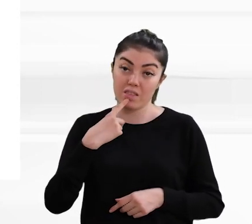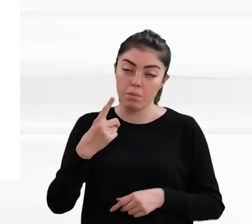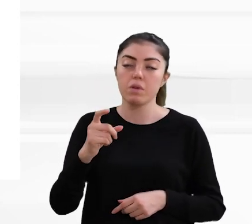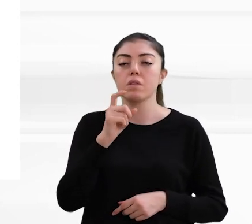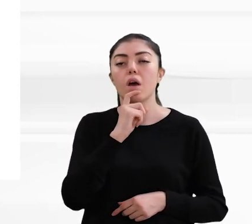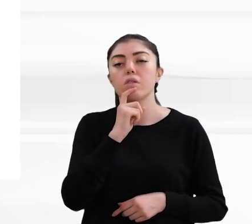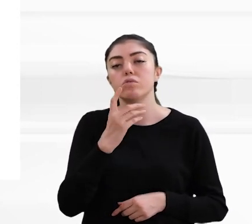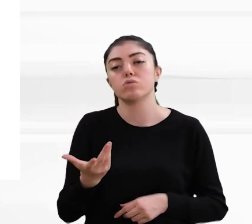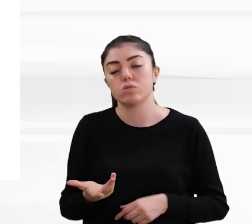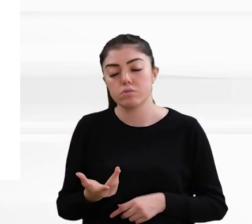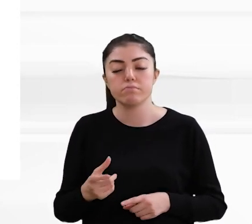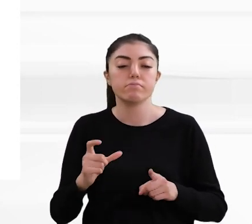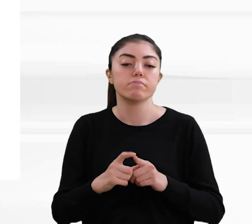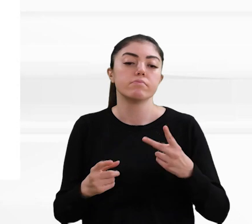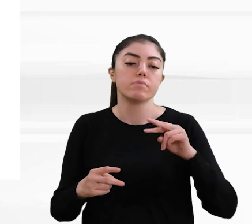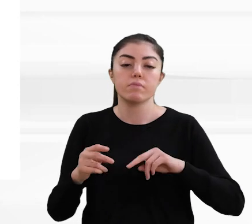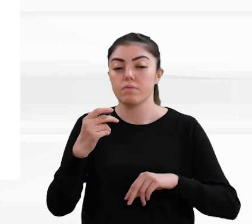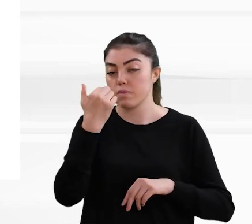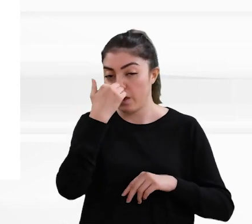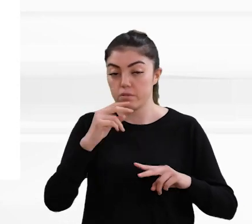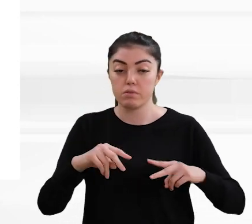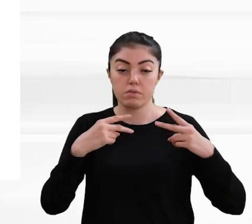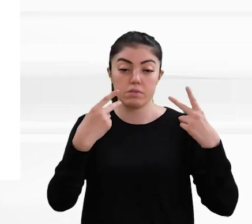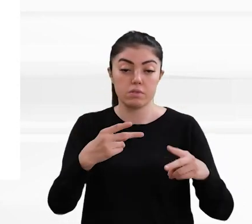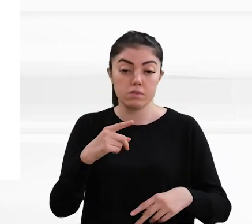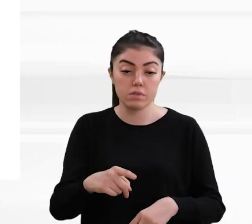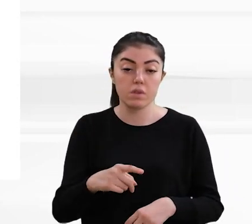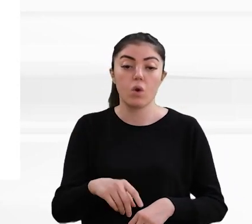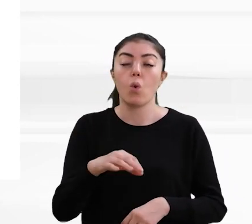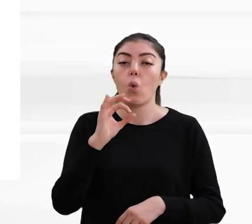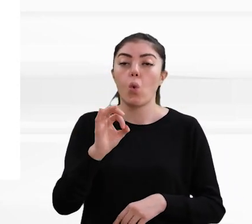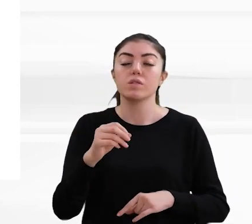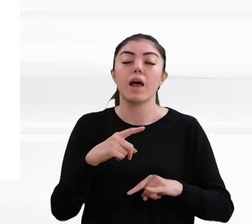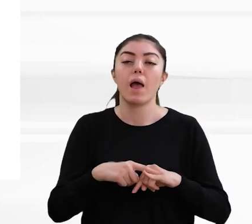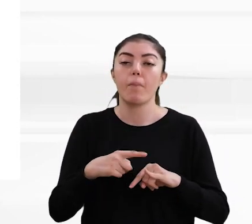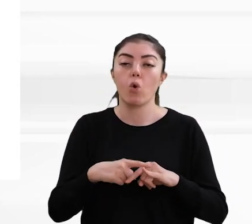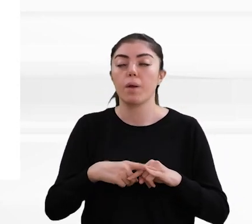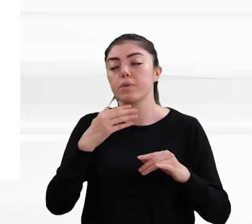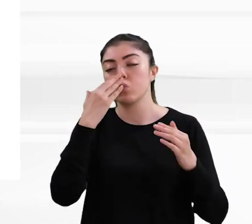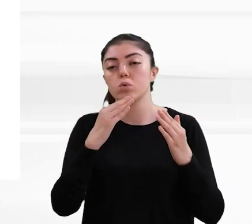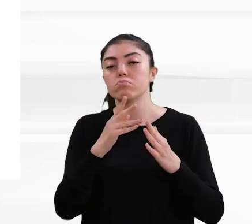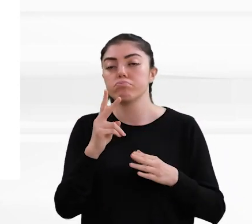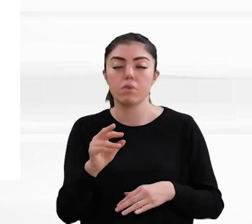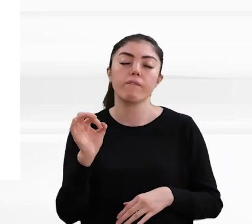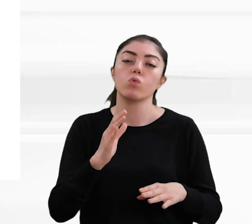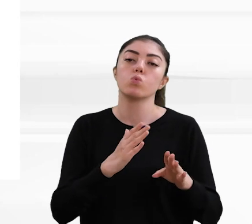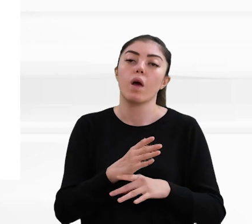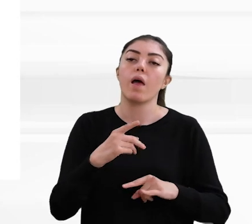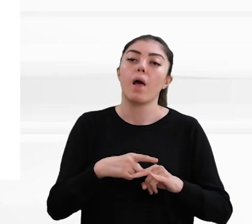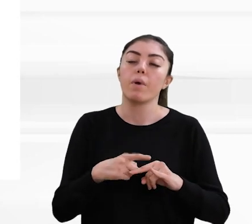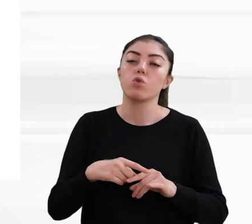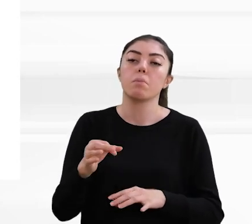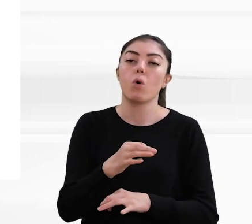yanlış bir önce olduğu de kana geçen oksijenin çok oksihemoglobin şekilde taşınmalar Evet baktığımızda